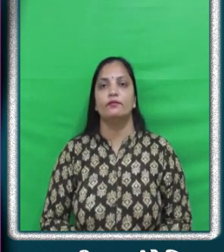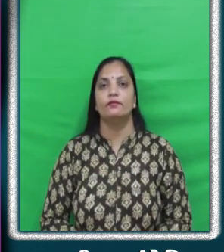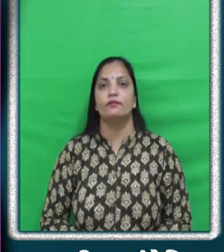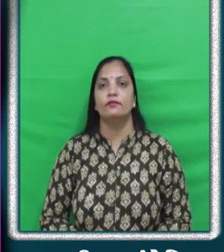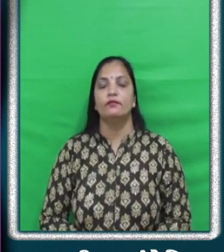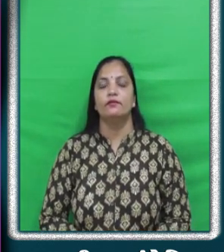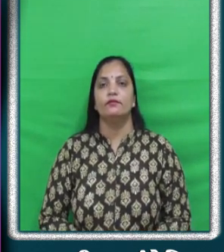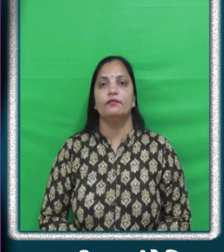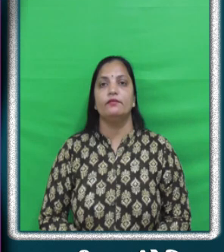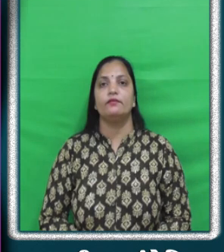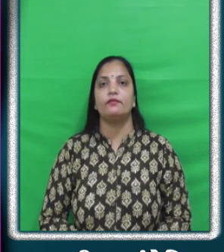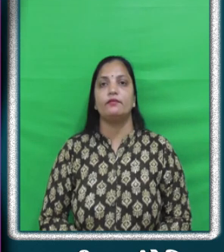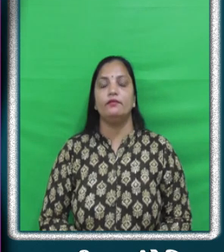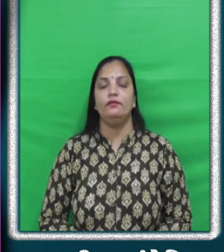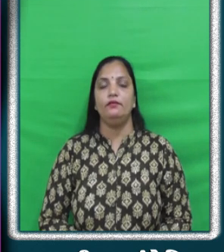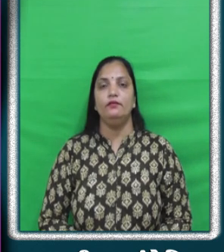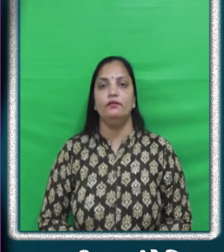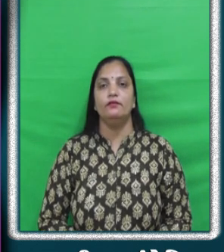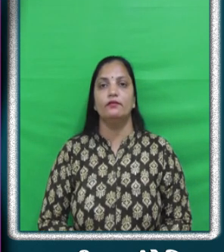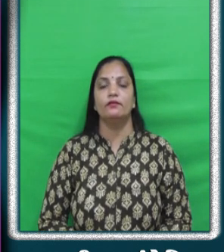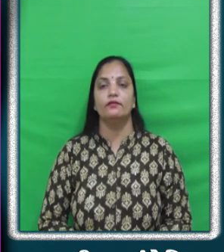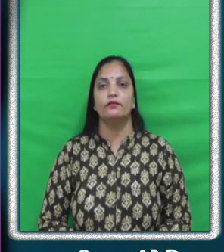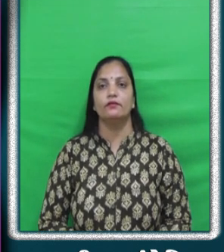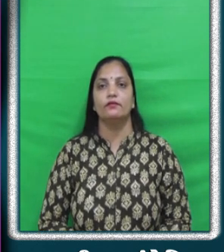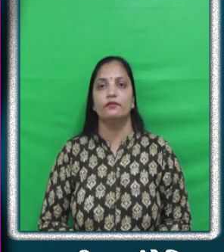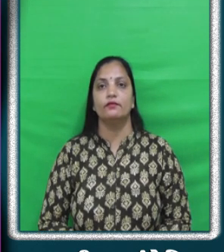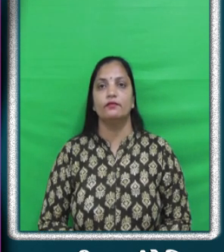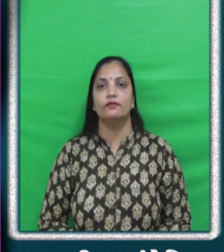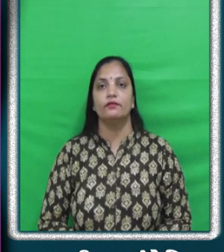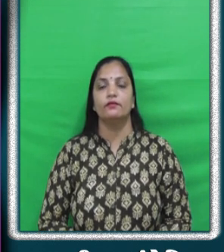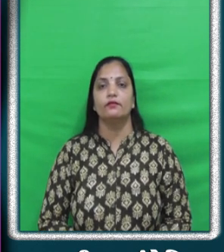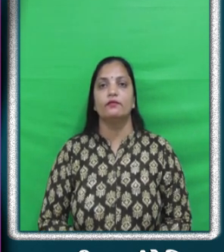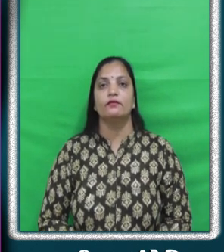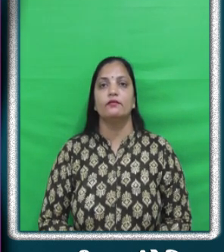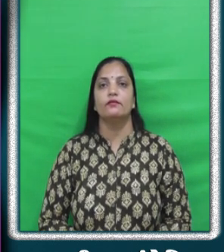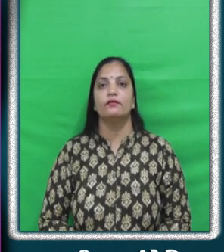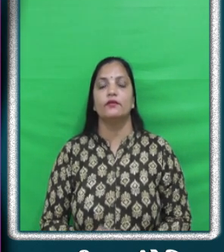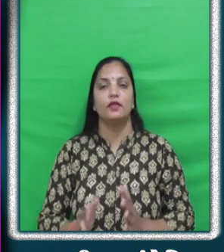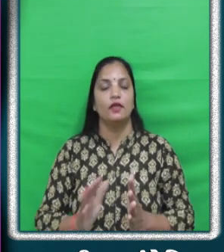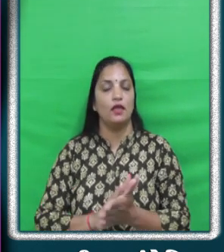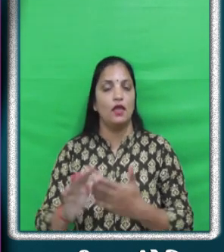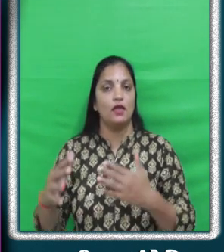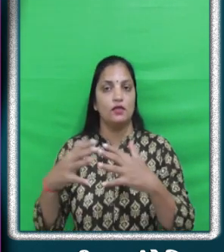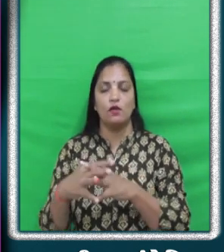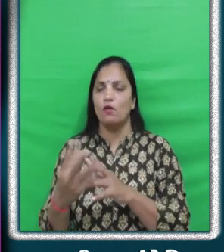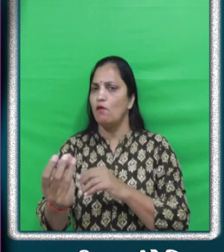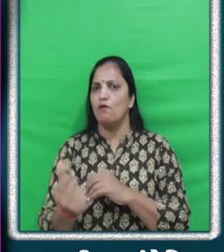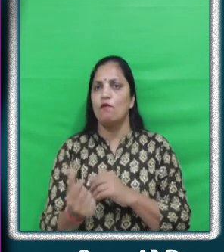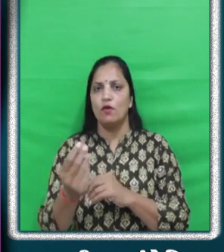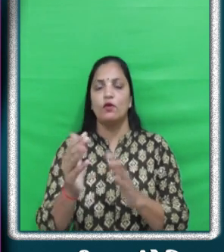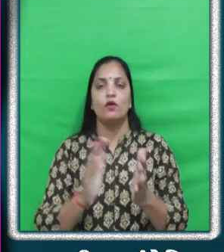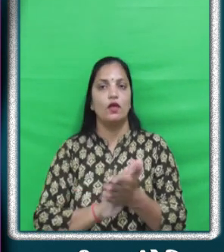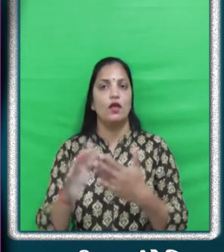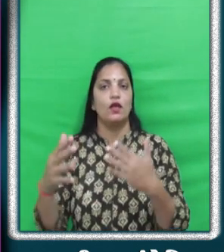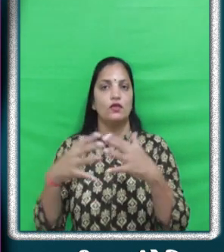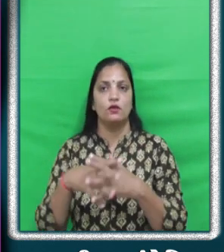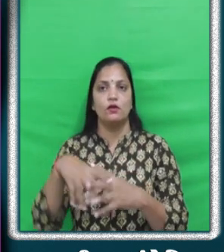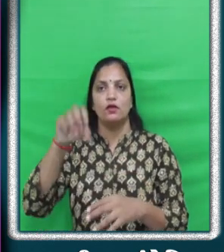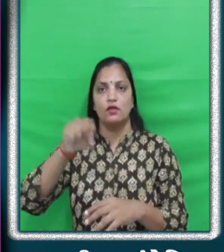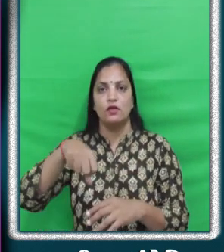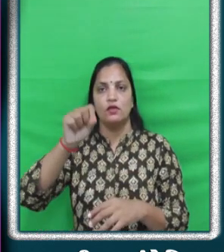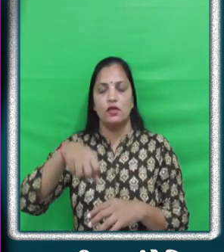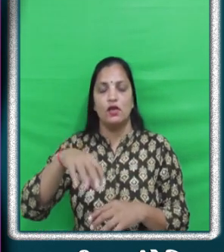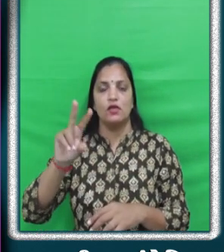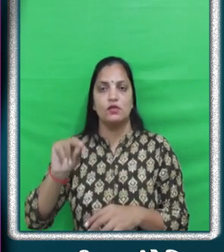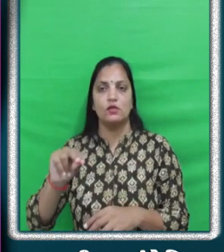તમારે મને કમેન્ટમાં જણાવવાનું છે શું પુનરાવર્તન કર્યું, ગૃહ કાર્ય કર્યું, ફટાફટ ગૃહ કાર્ય કર્યું છે